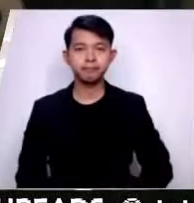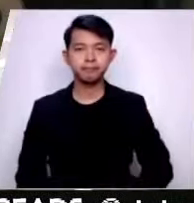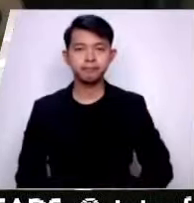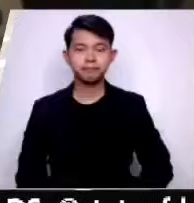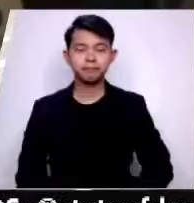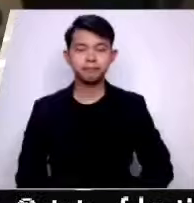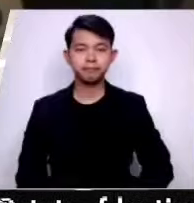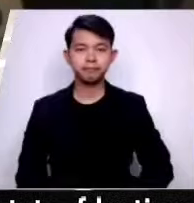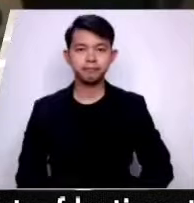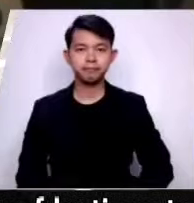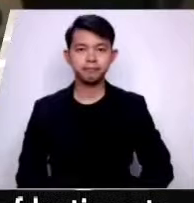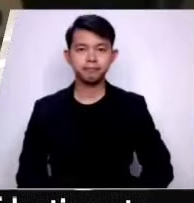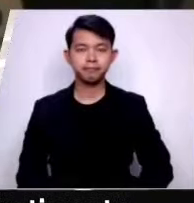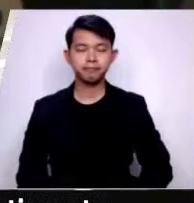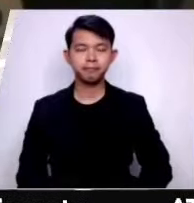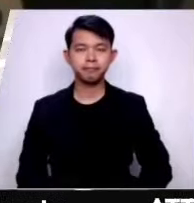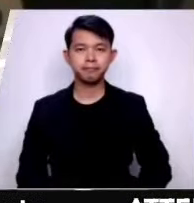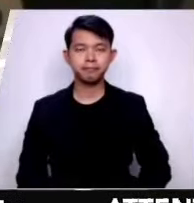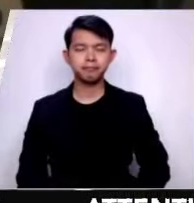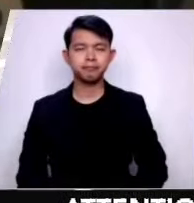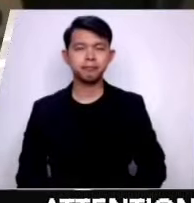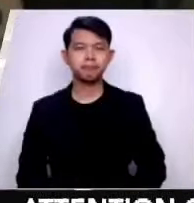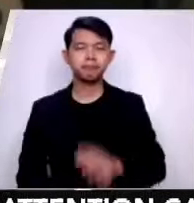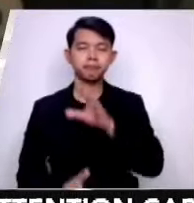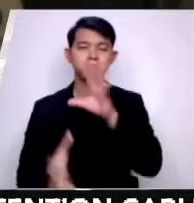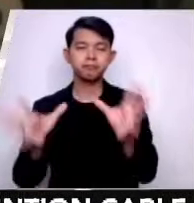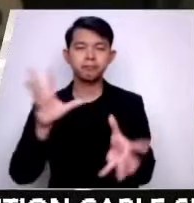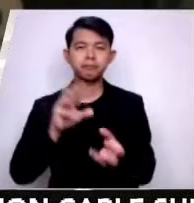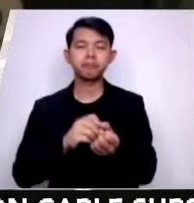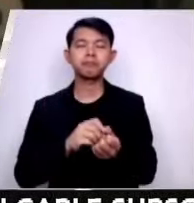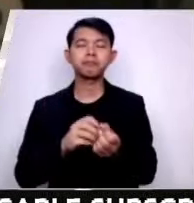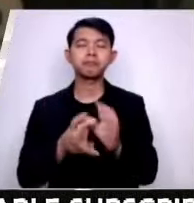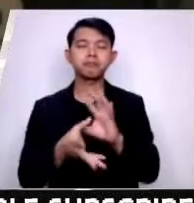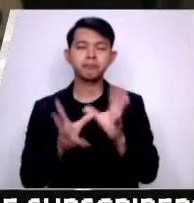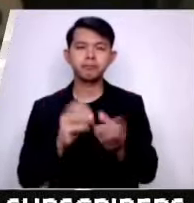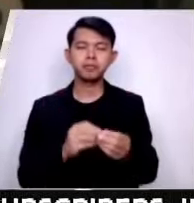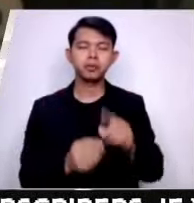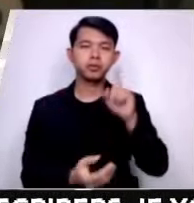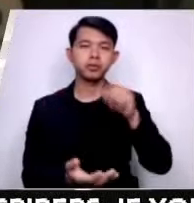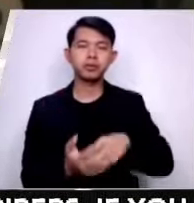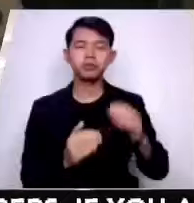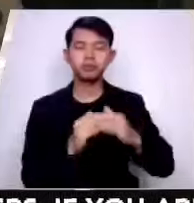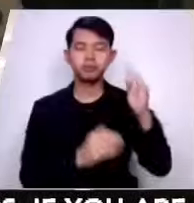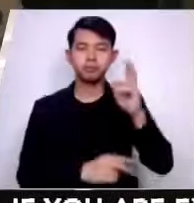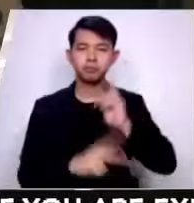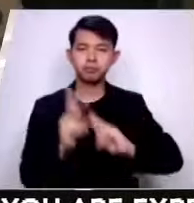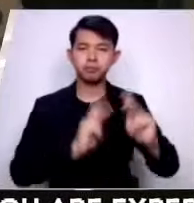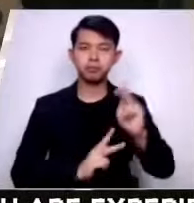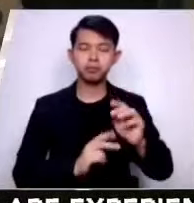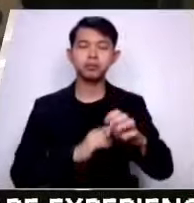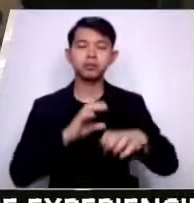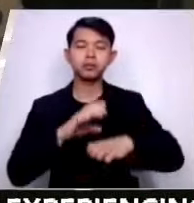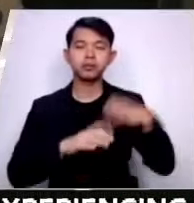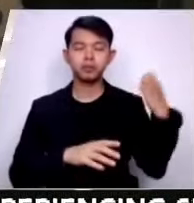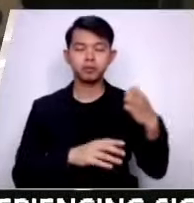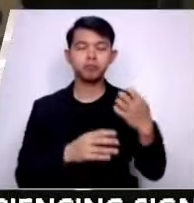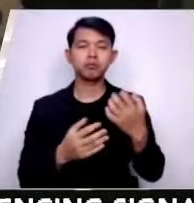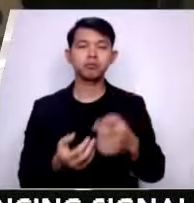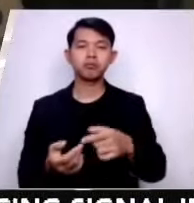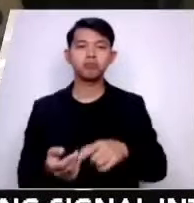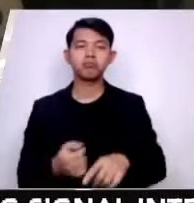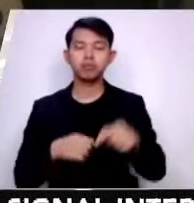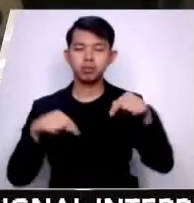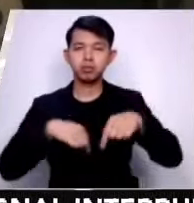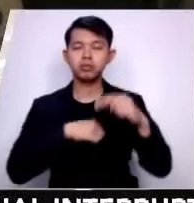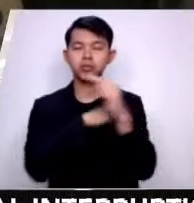Maki aabot na sa mahigit 1,000 mga evacuees sa Negros Occidental ang inilikas kasunod ng